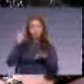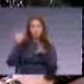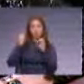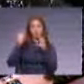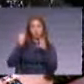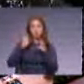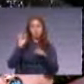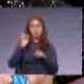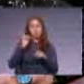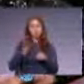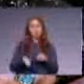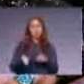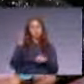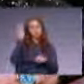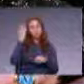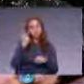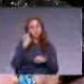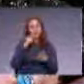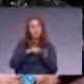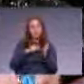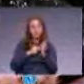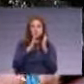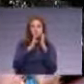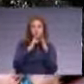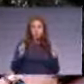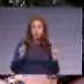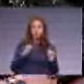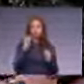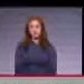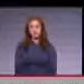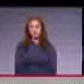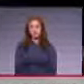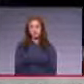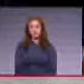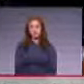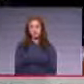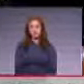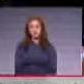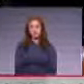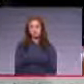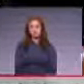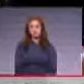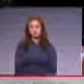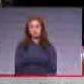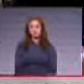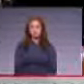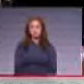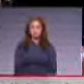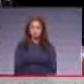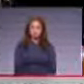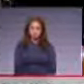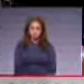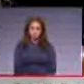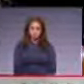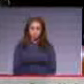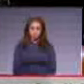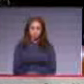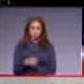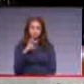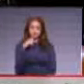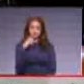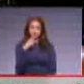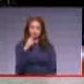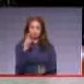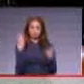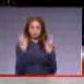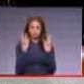ده مسلسل له قيمة بيوري دور مصر تجاه القضية الفلسطينية. لكن لما يجي بقى حاجة عشان تتعمل في